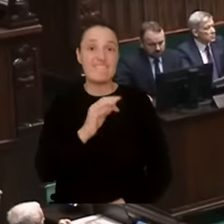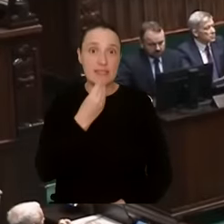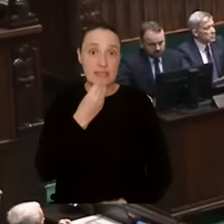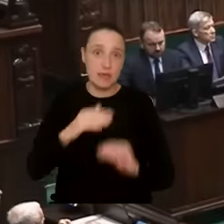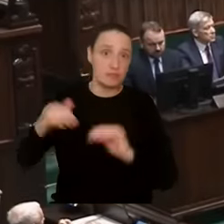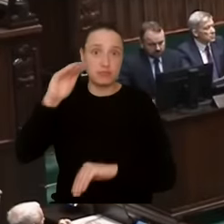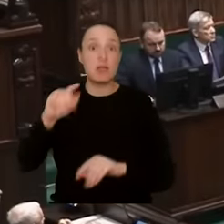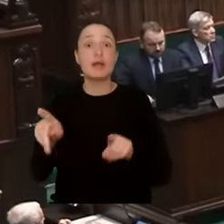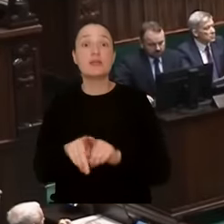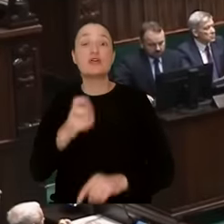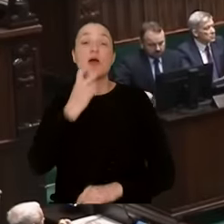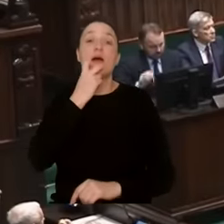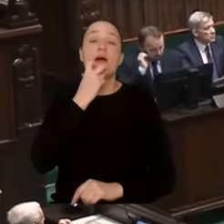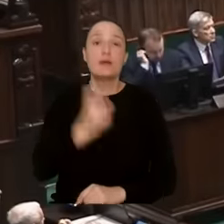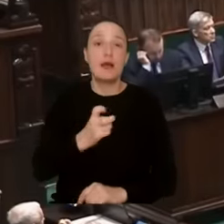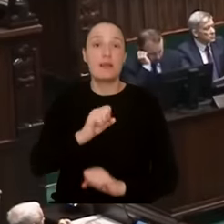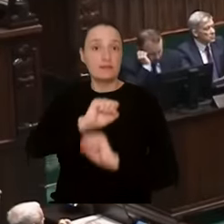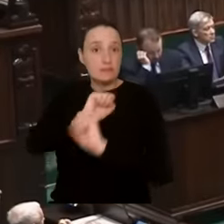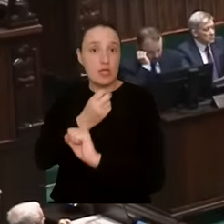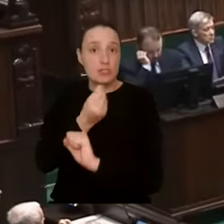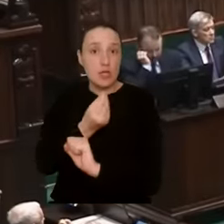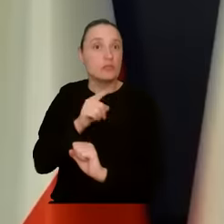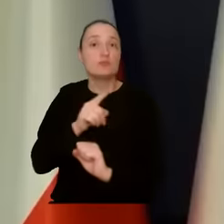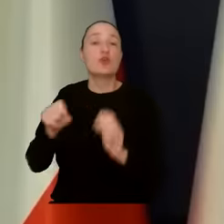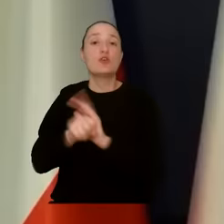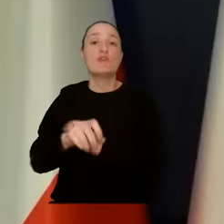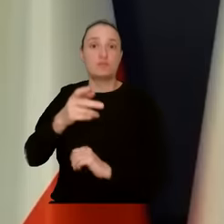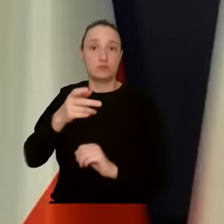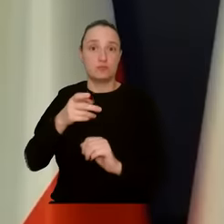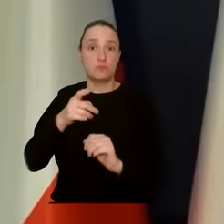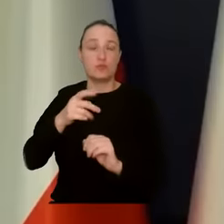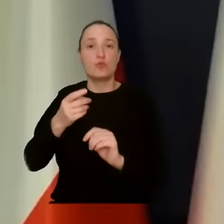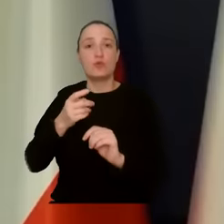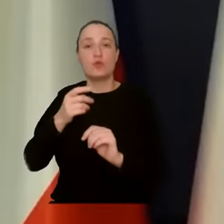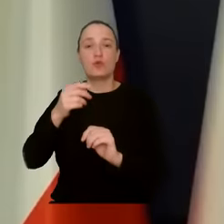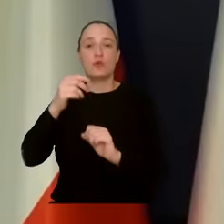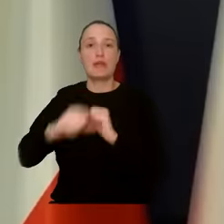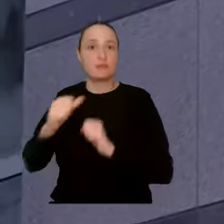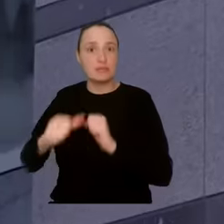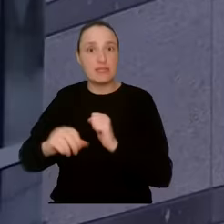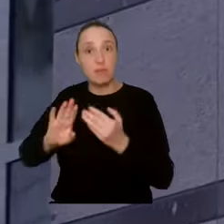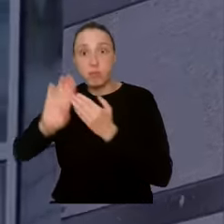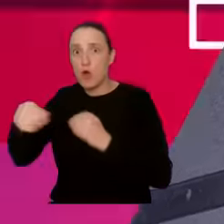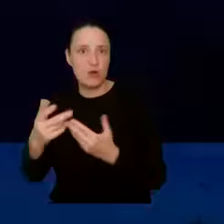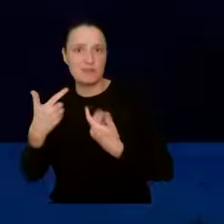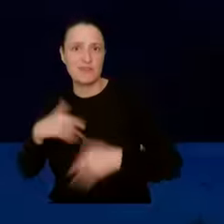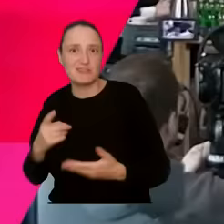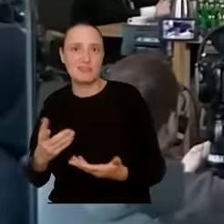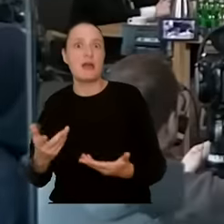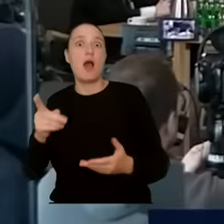od lipca tarczę chroniącą przed podwyżkami cen prądu i ciepła oraz chce złamania niezależności NBP i w efekcie wprowadzenia